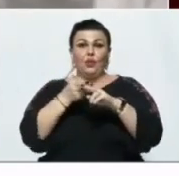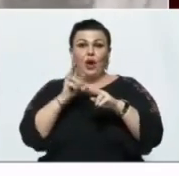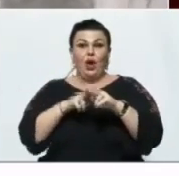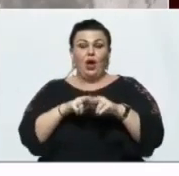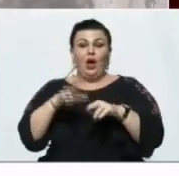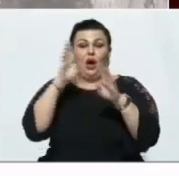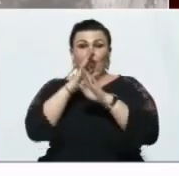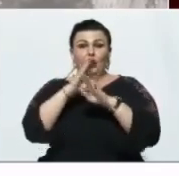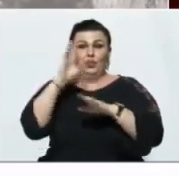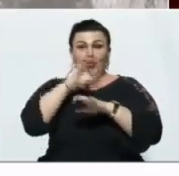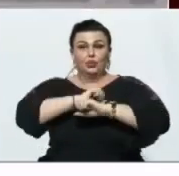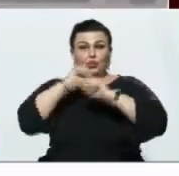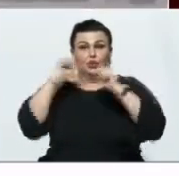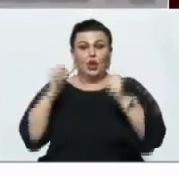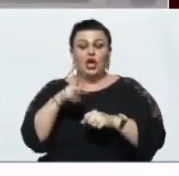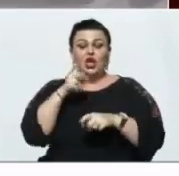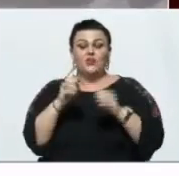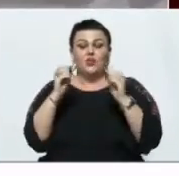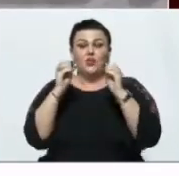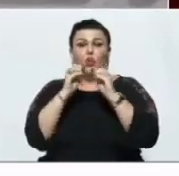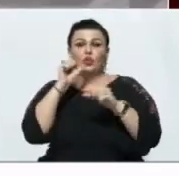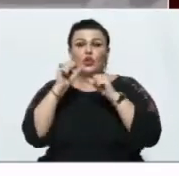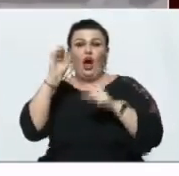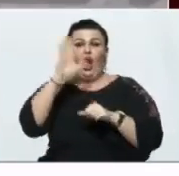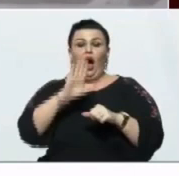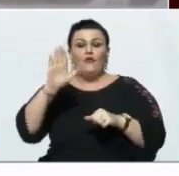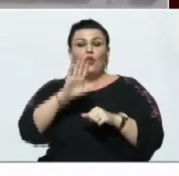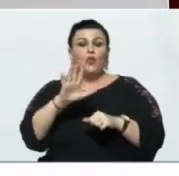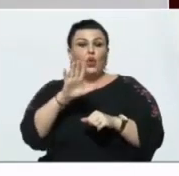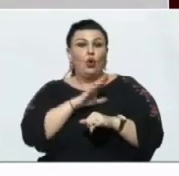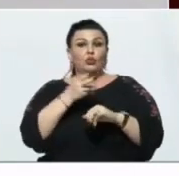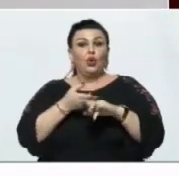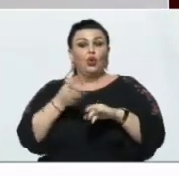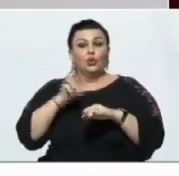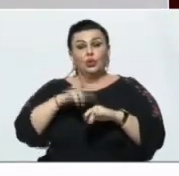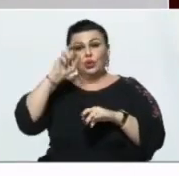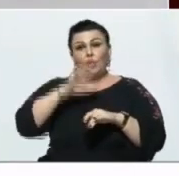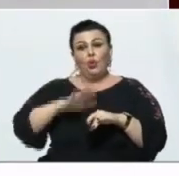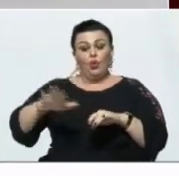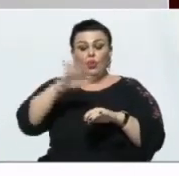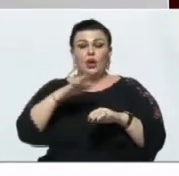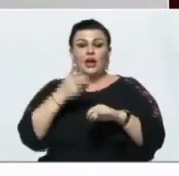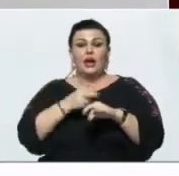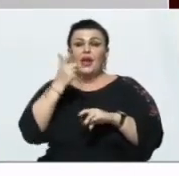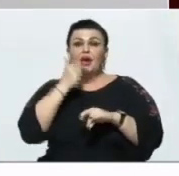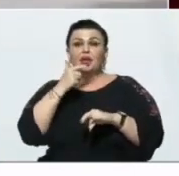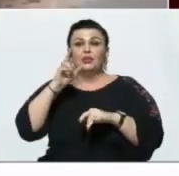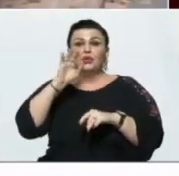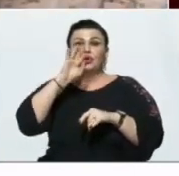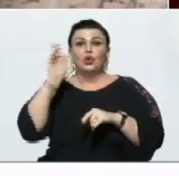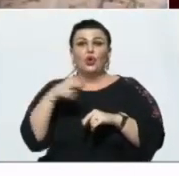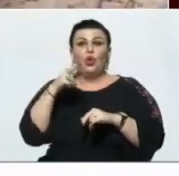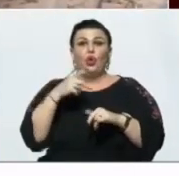və bu qədər şaxtalı hava 2010-cu ildə Avropada olmuşdu və ona görə də ölkə ərazisində qırmızı kod